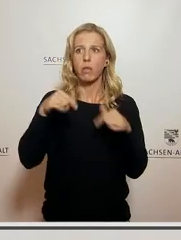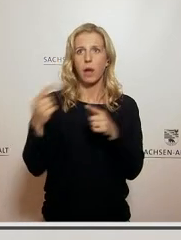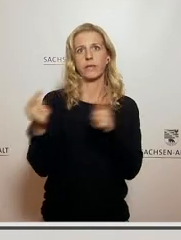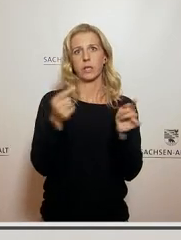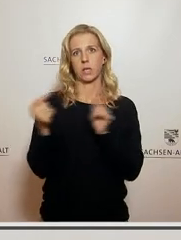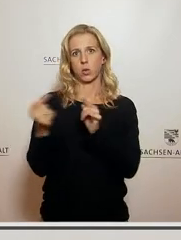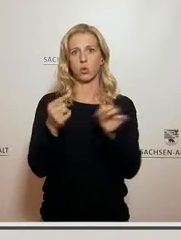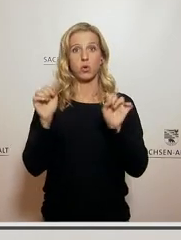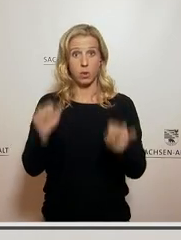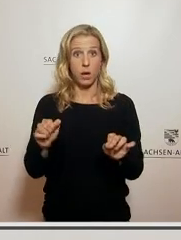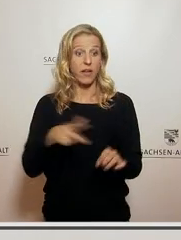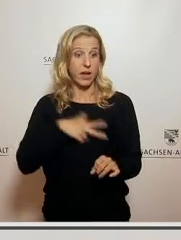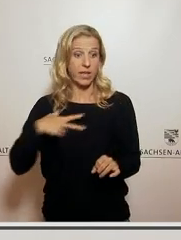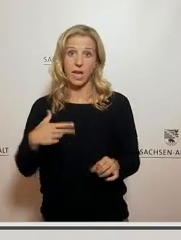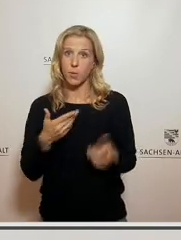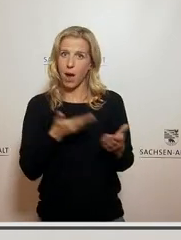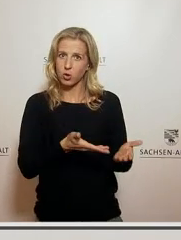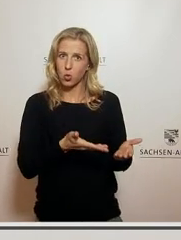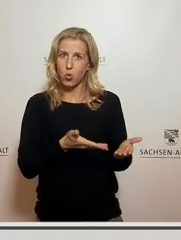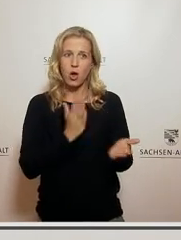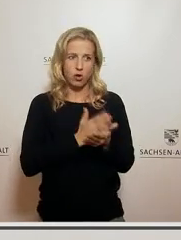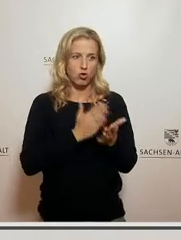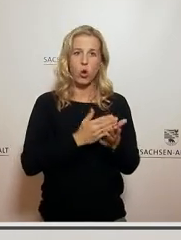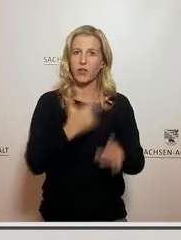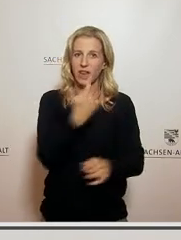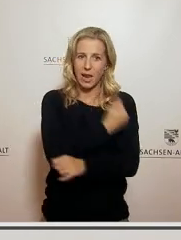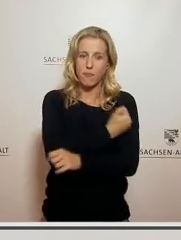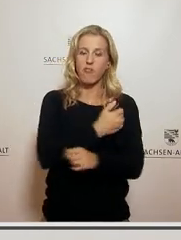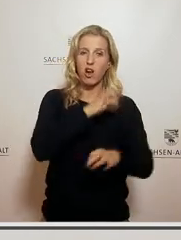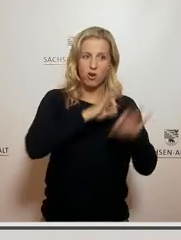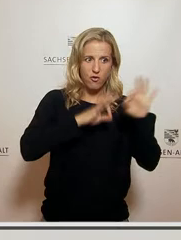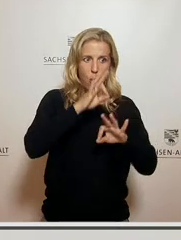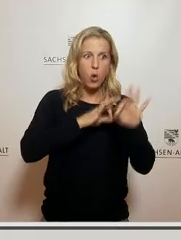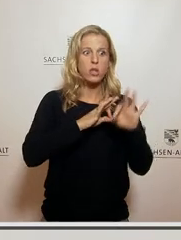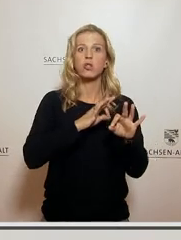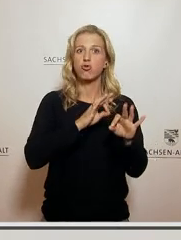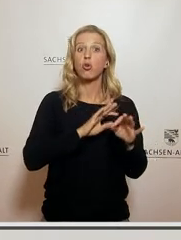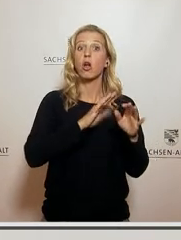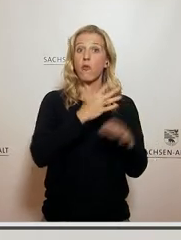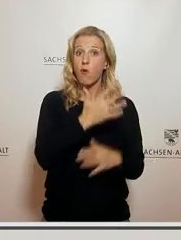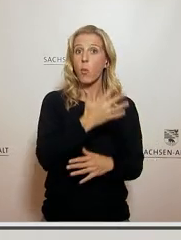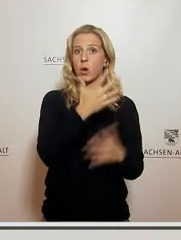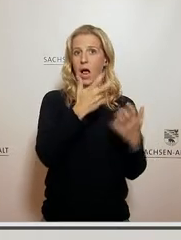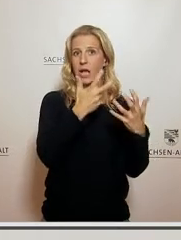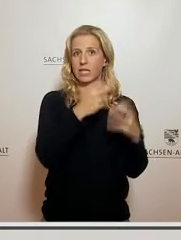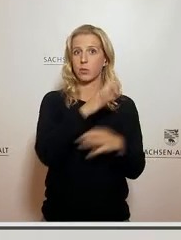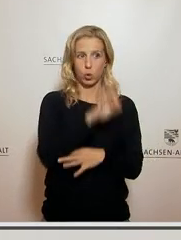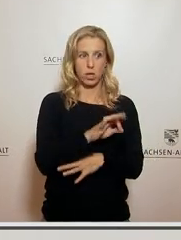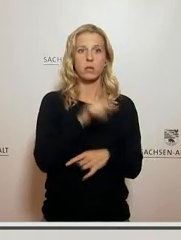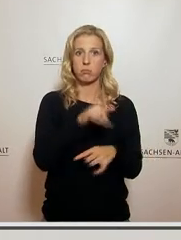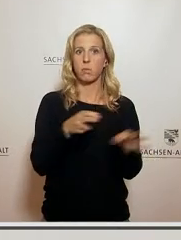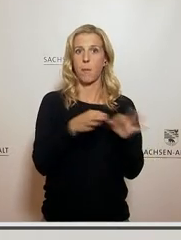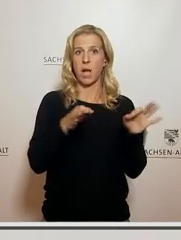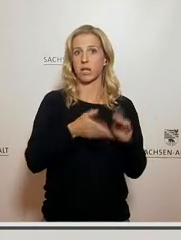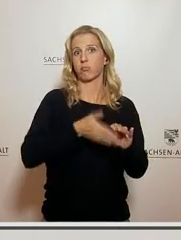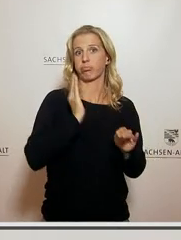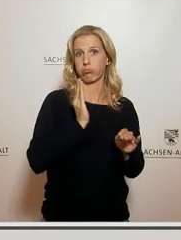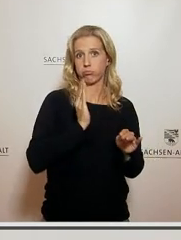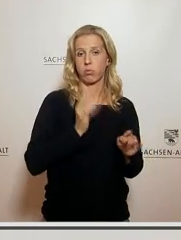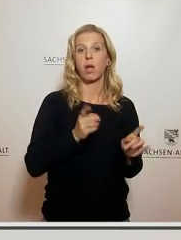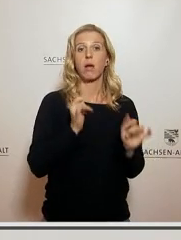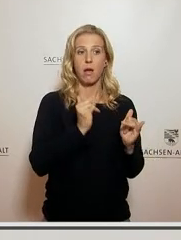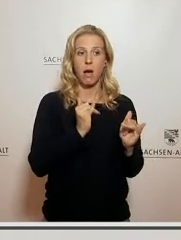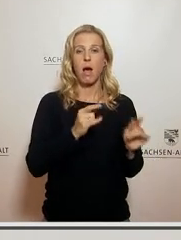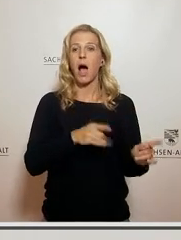Freizüge, dass man wieder quasi alle Maßnahmen aufhebt, gemacht, als die Quote 85 war. Ich denke, das wird bundespolitisch, ich denke mal